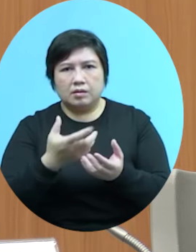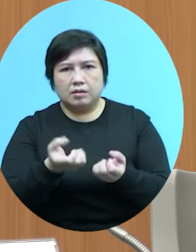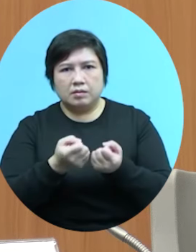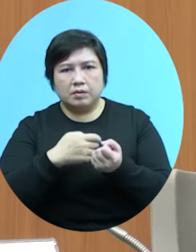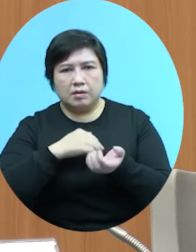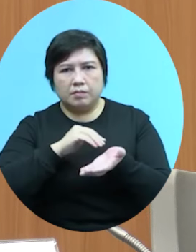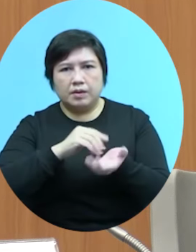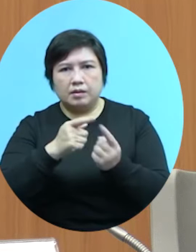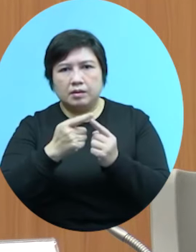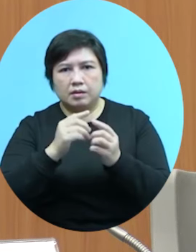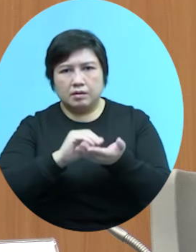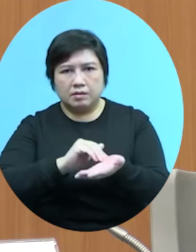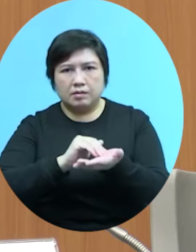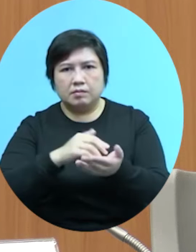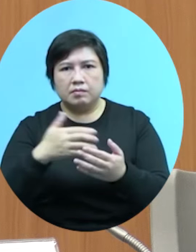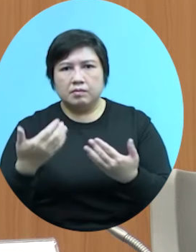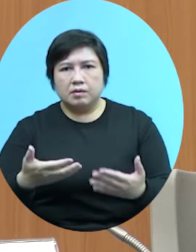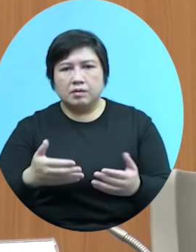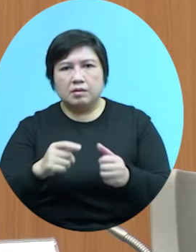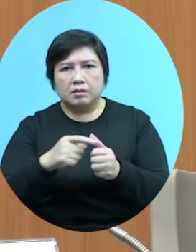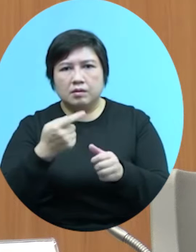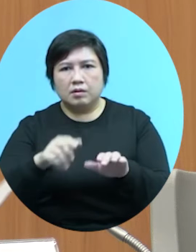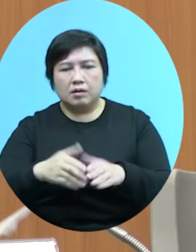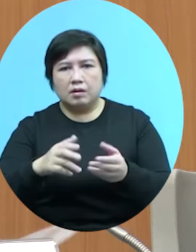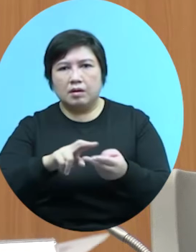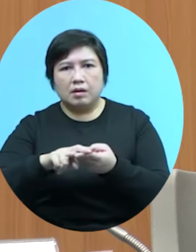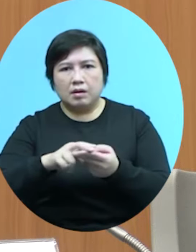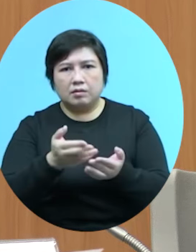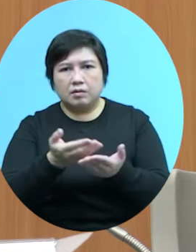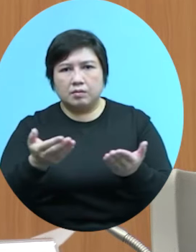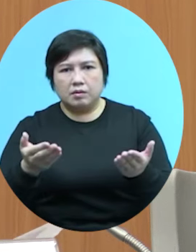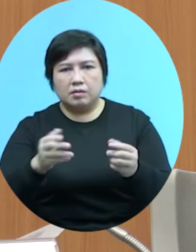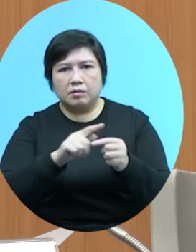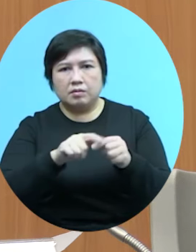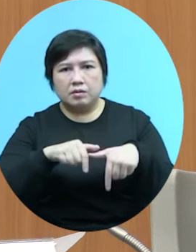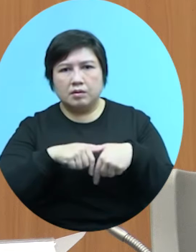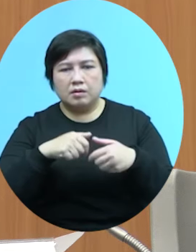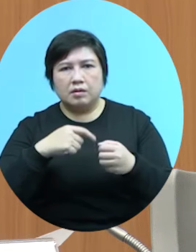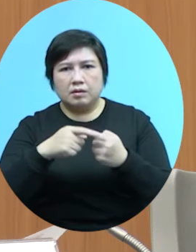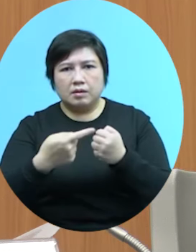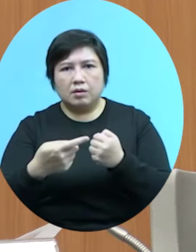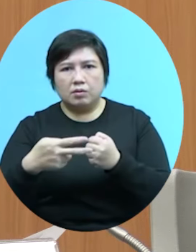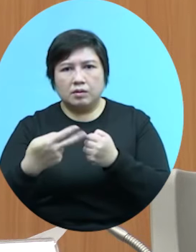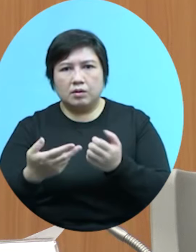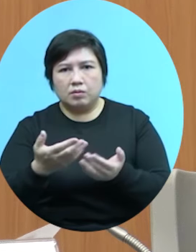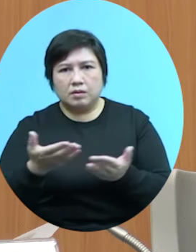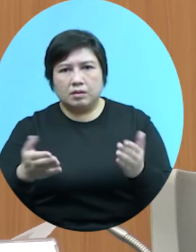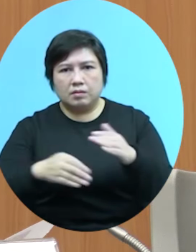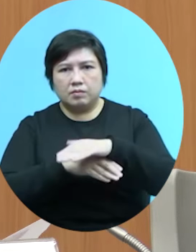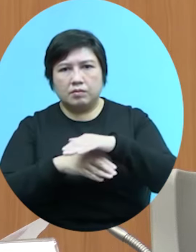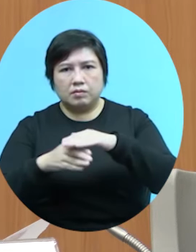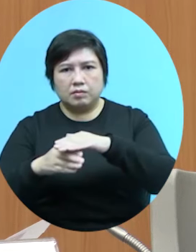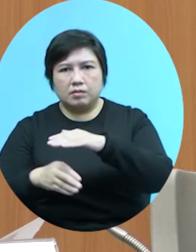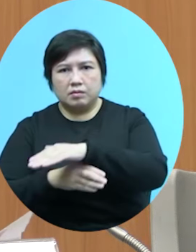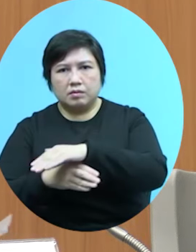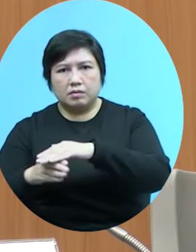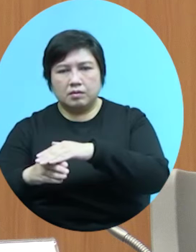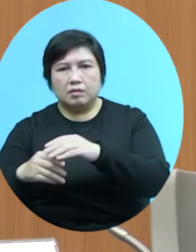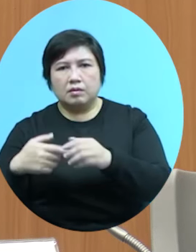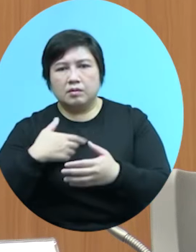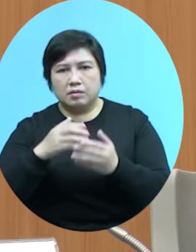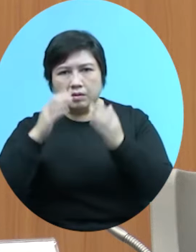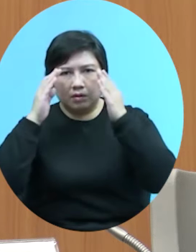而我們現階段首先會啟用亞洲博覽館的1號和2號展館我們亦會密